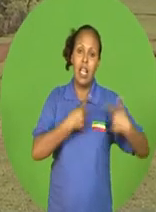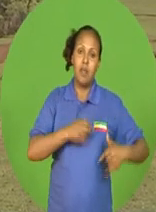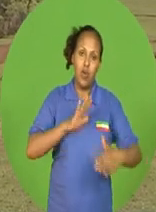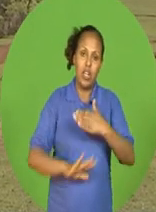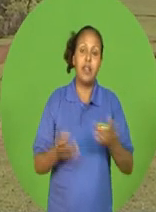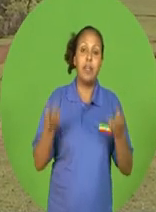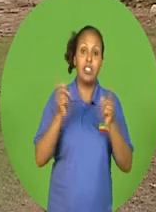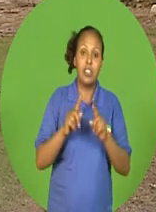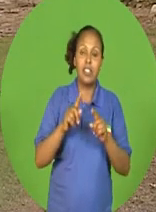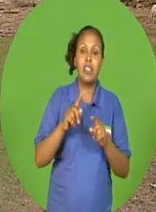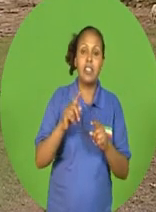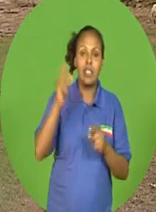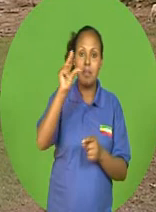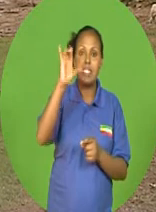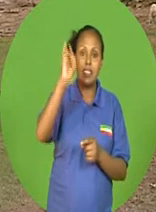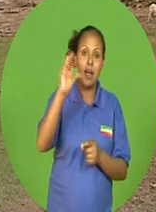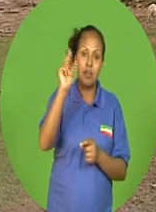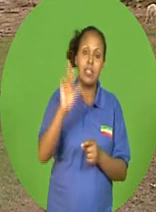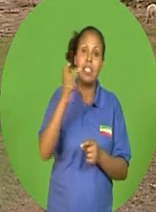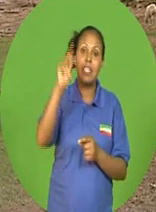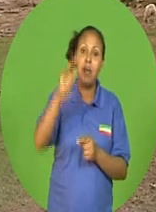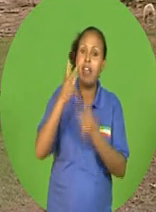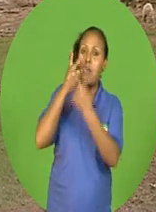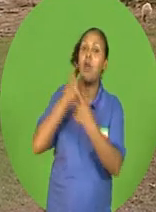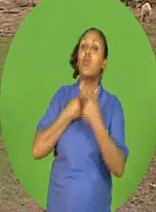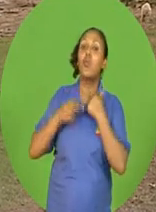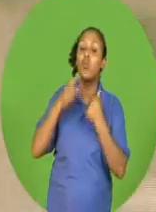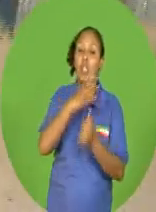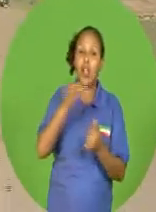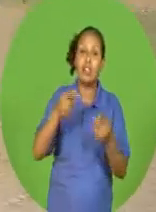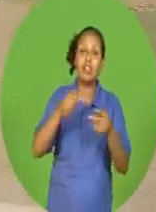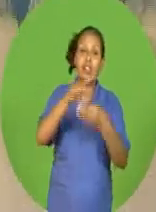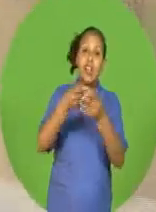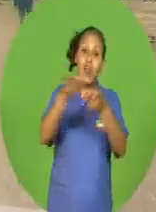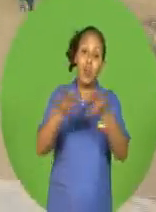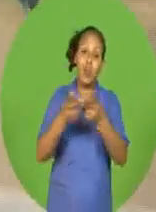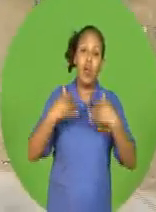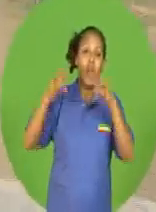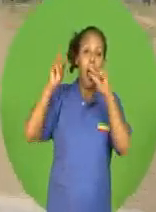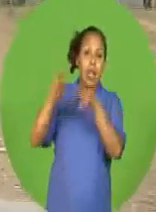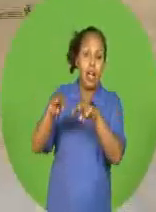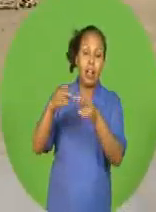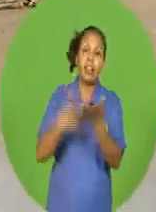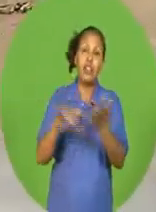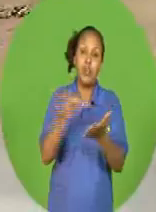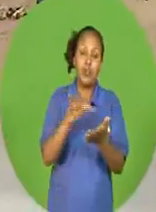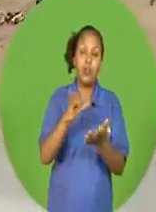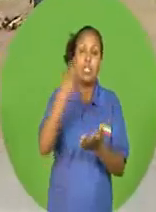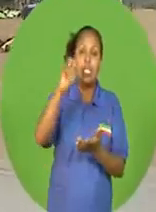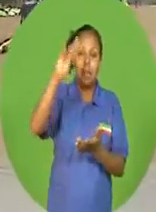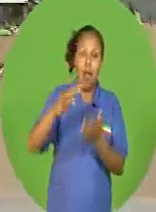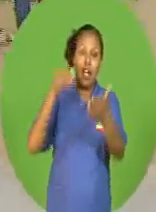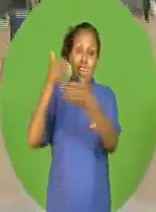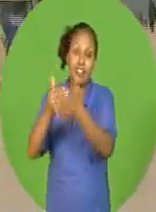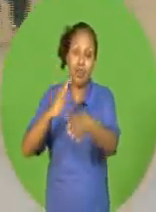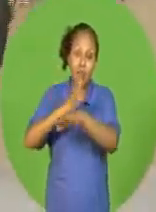በዚህ የልብ ወለድ መቼት የበዛብህ ዲማን የማየት ጉጉትና ስለ ቦታው ያለውን አመለካከት እንዲሁም